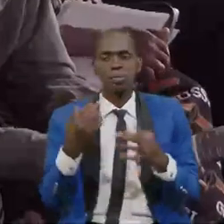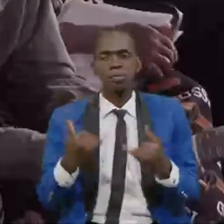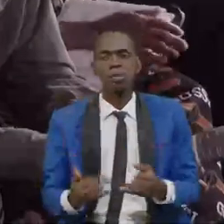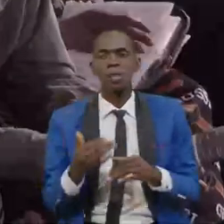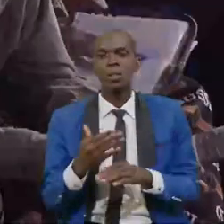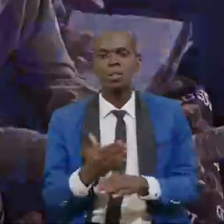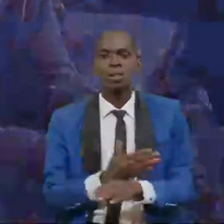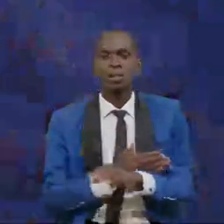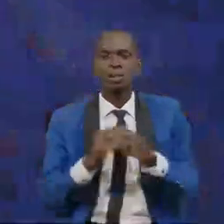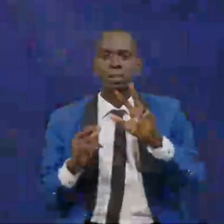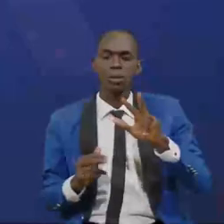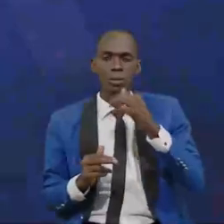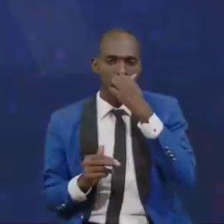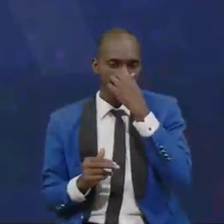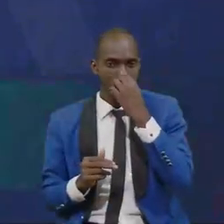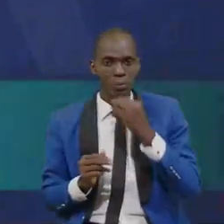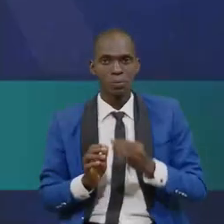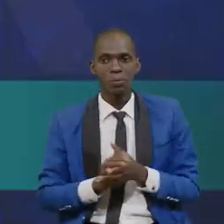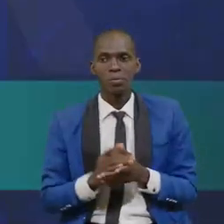élément maintenant.